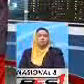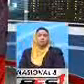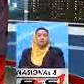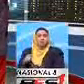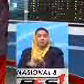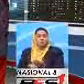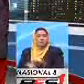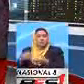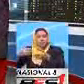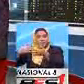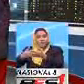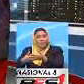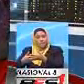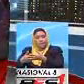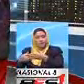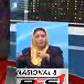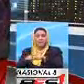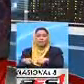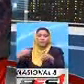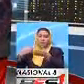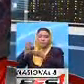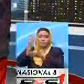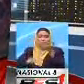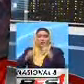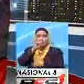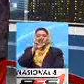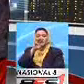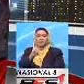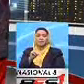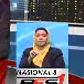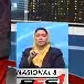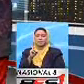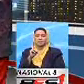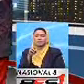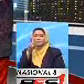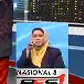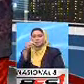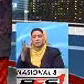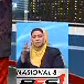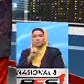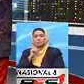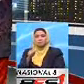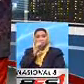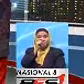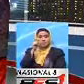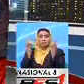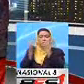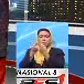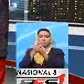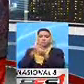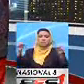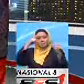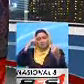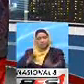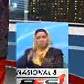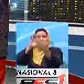perkembangan menjelang pertemuan separuh akhir TM piala Malaysia 2016 t team sedia hadapi juara bertahan Selangor di Shah Alam esok